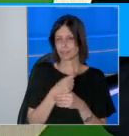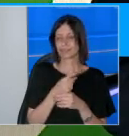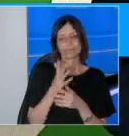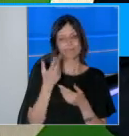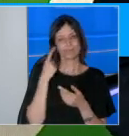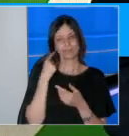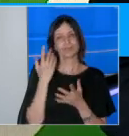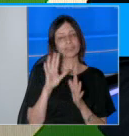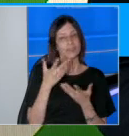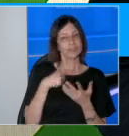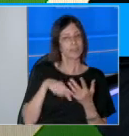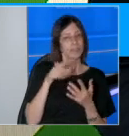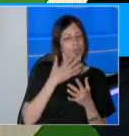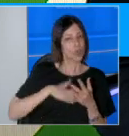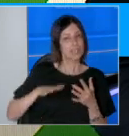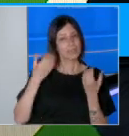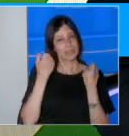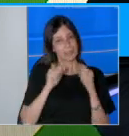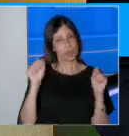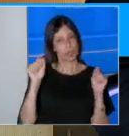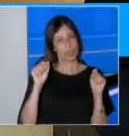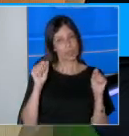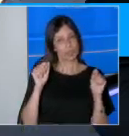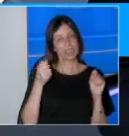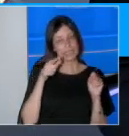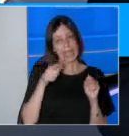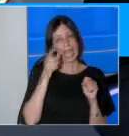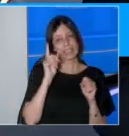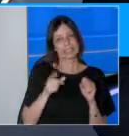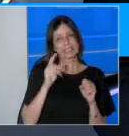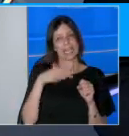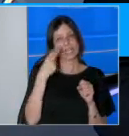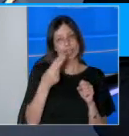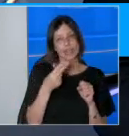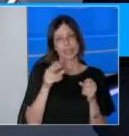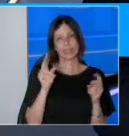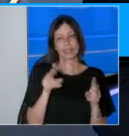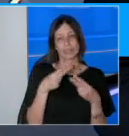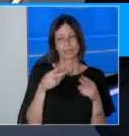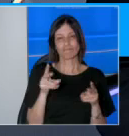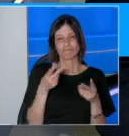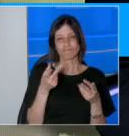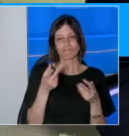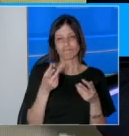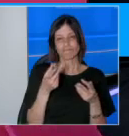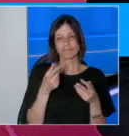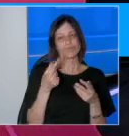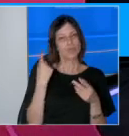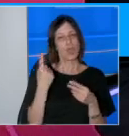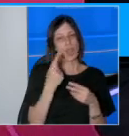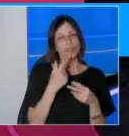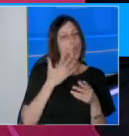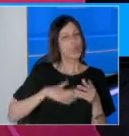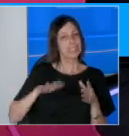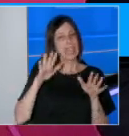שמע, אם אנחנו רוצים דמוקרטיה, ככה זה צריך להיות. כן. אי אפשר לשאות את זה. כל אחד רוצה את